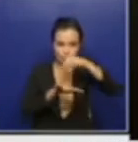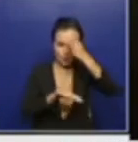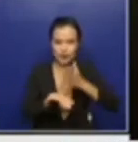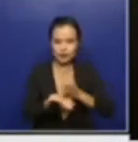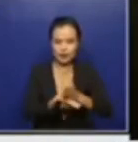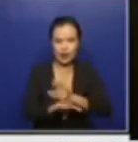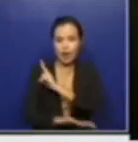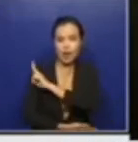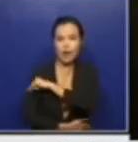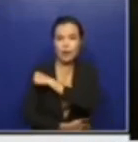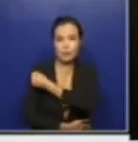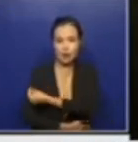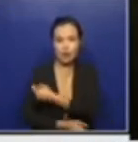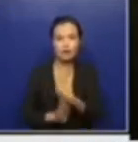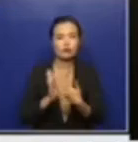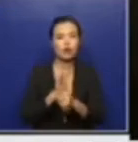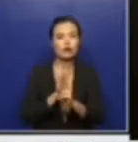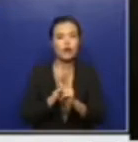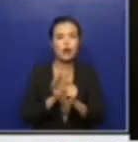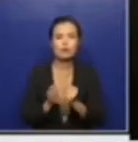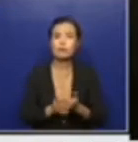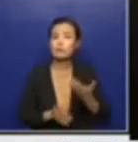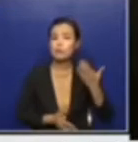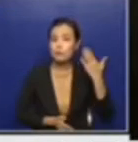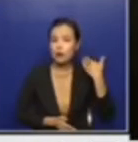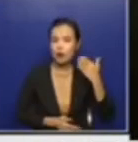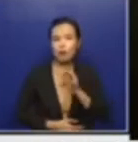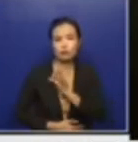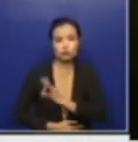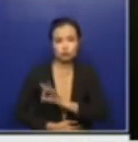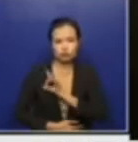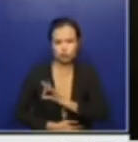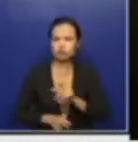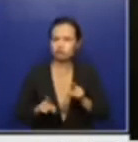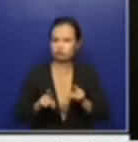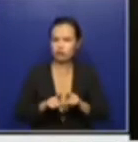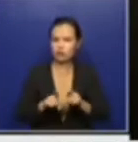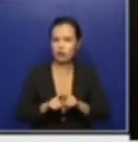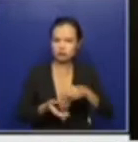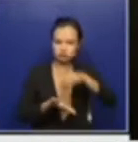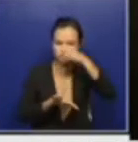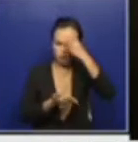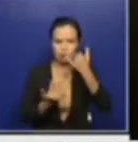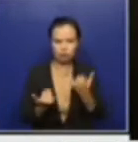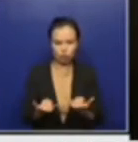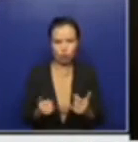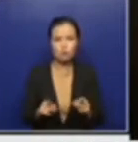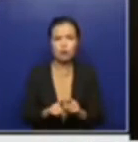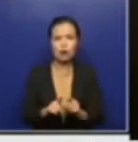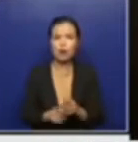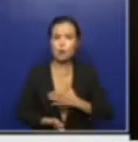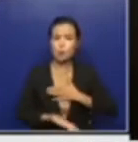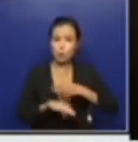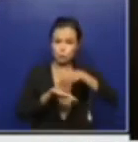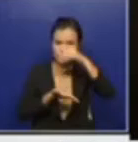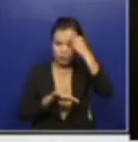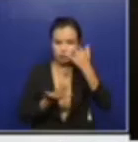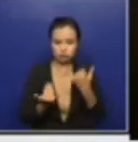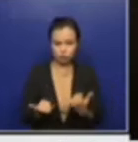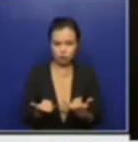าลัยขอนแก่นช่วงนั้นนะครับเราก็รู้สึกเช่นกันกับนักศึกษาช่วงนี้ถ้าผมเป็นนักศึกษาในช่วง